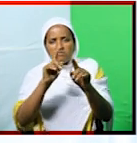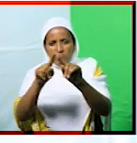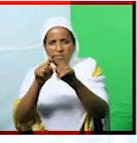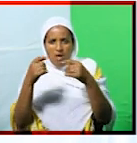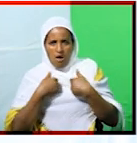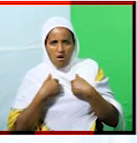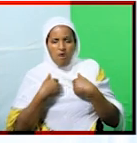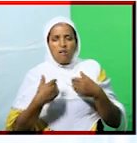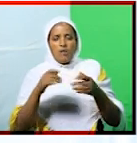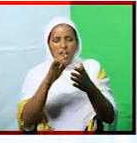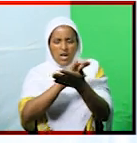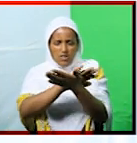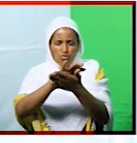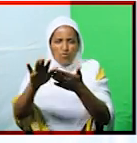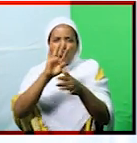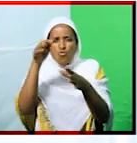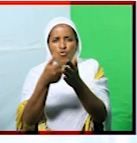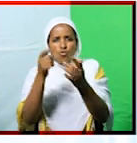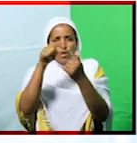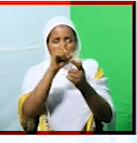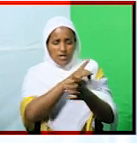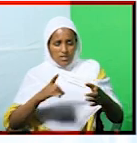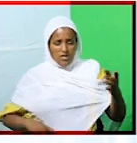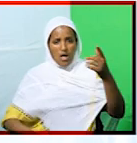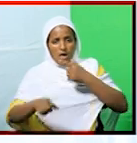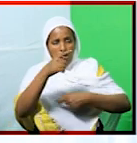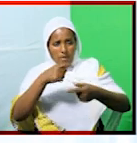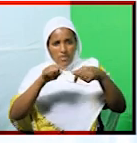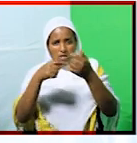የተባሉት አልጠራም። ገና ሁሉም ወደ ክርስትና እየመጣ ስለሆነ